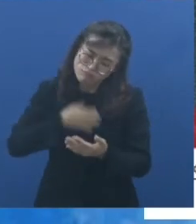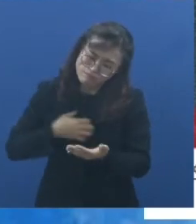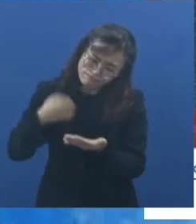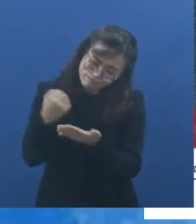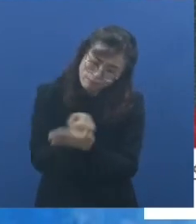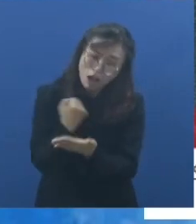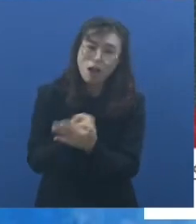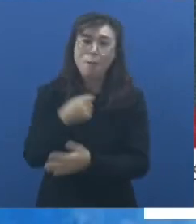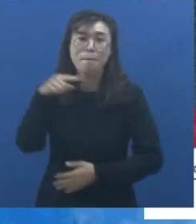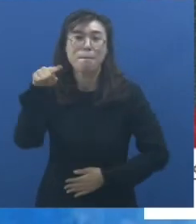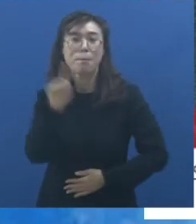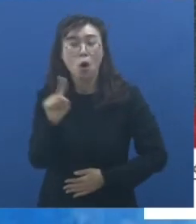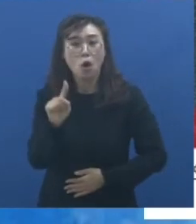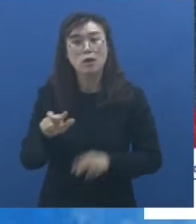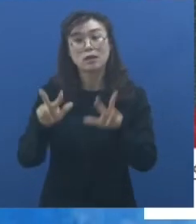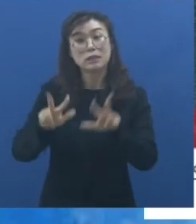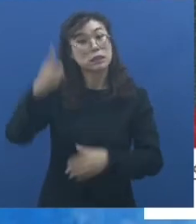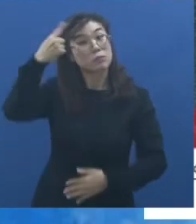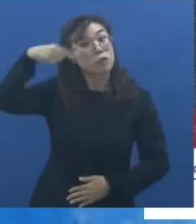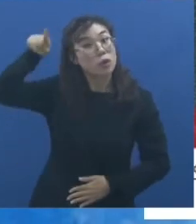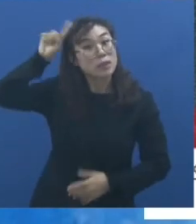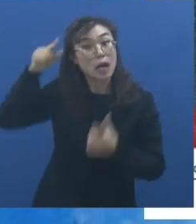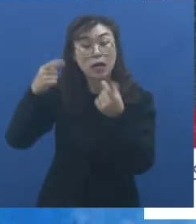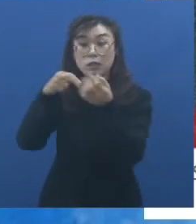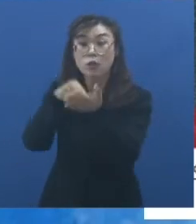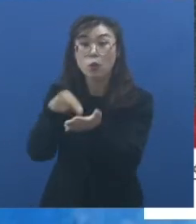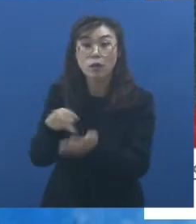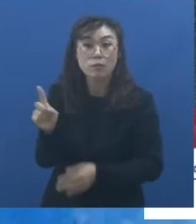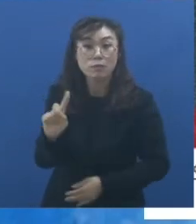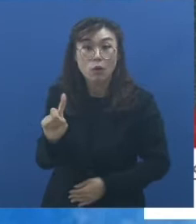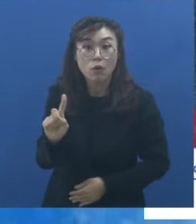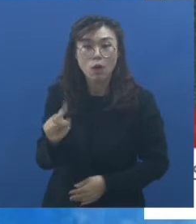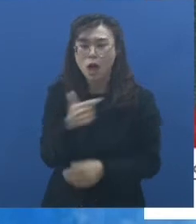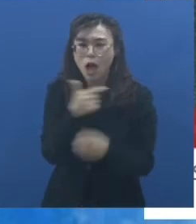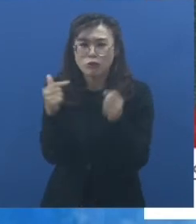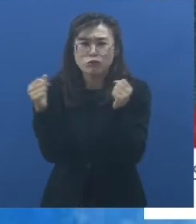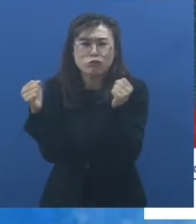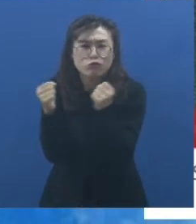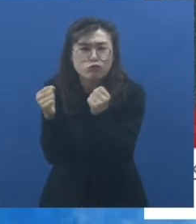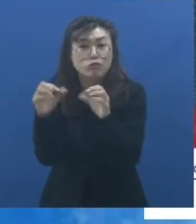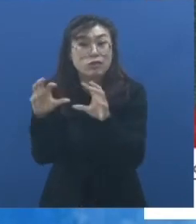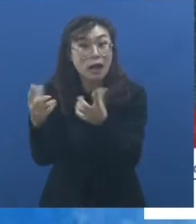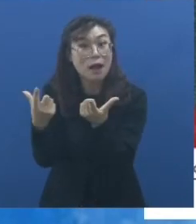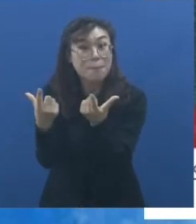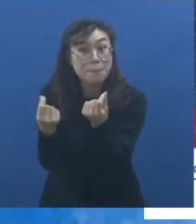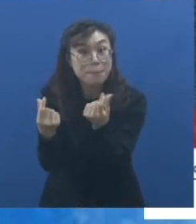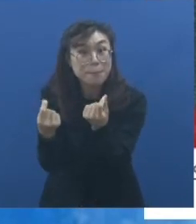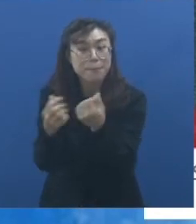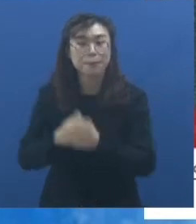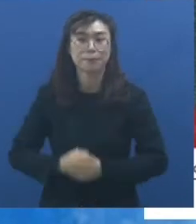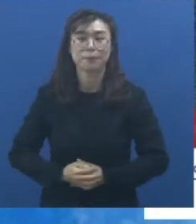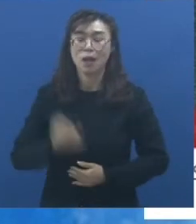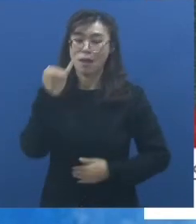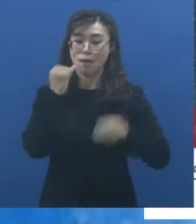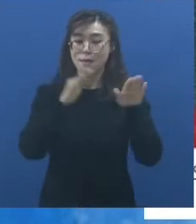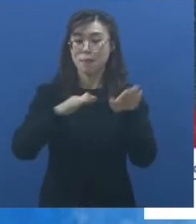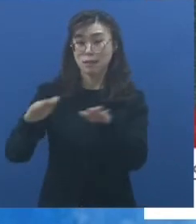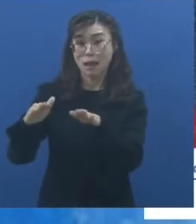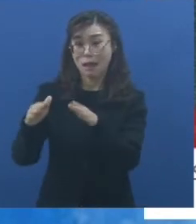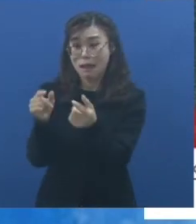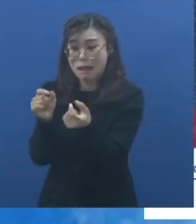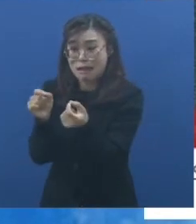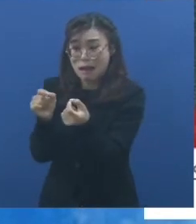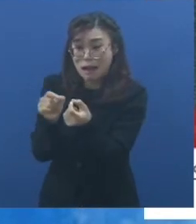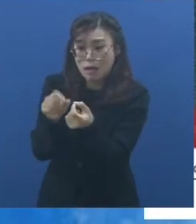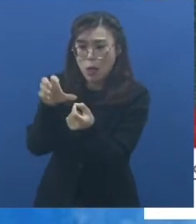어 러시아 같은 경우는 여러분들 잘 아시겠지만 러시아는 굉장히 추운 나라 잖아요 그래서 바다의 접근할 수 있는